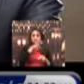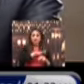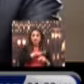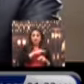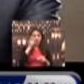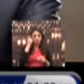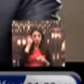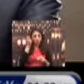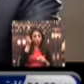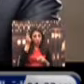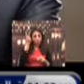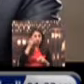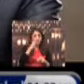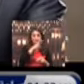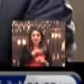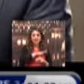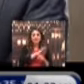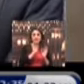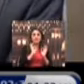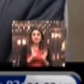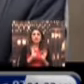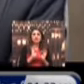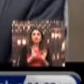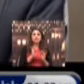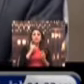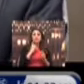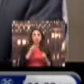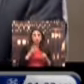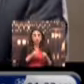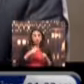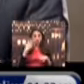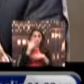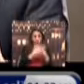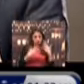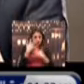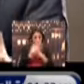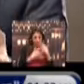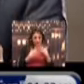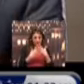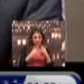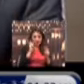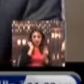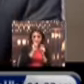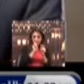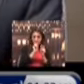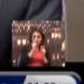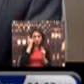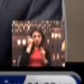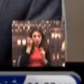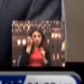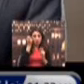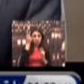اختراع الاخرين. يعني هبقى مثلا مصنع لصناعة ابتكارات